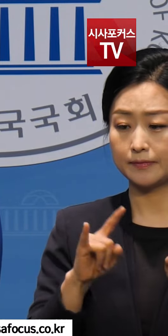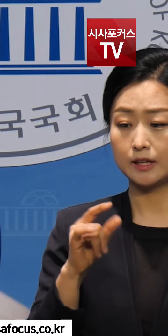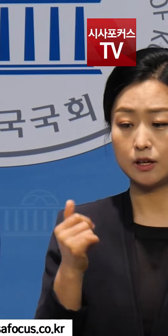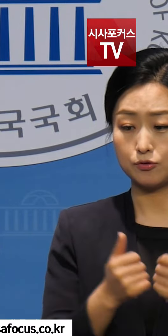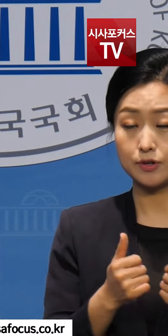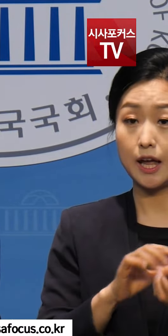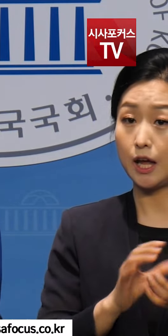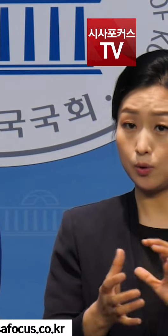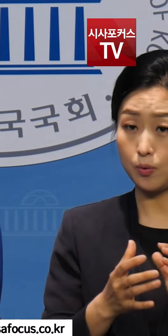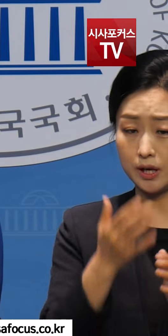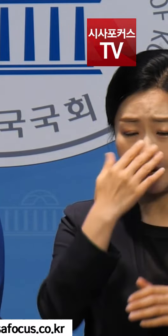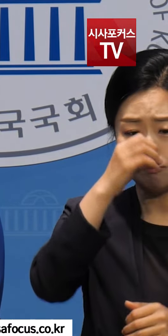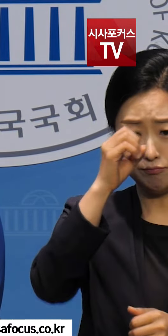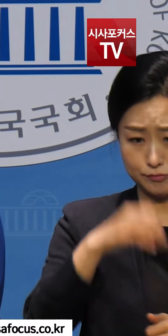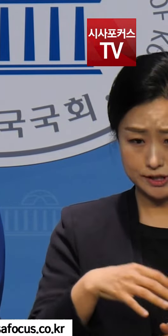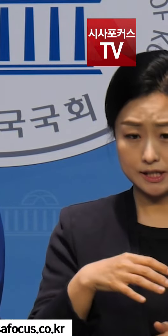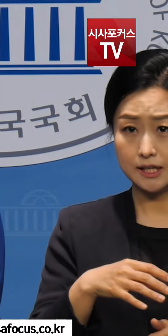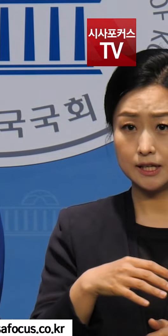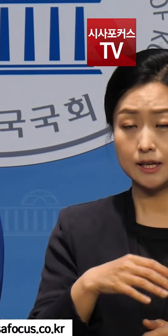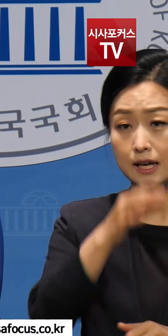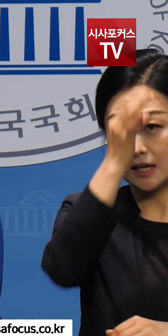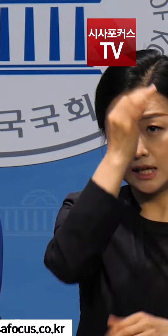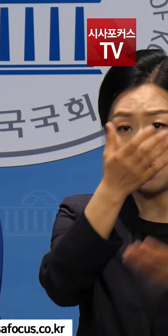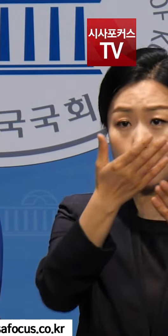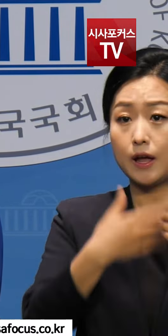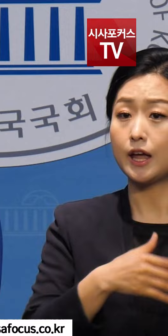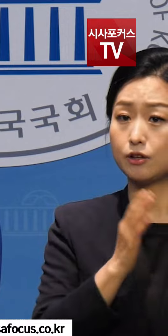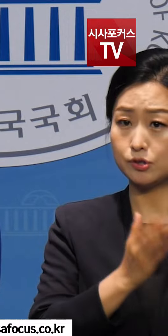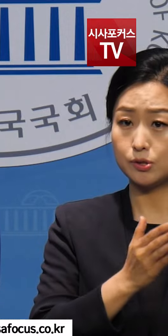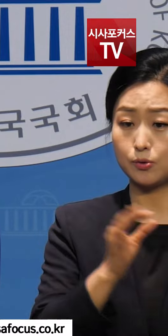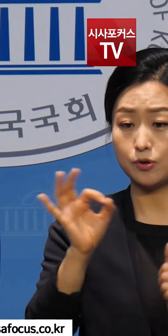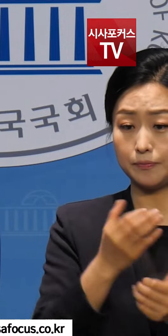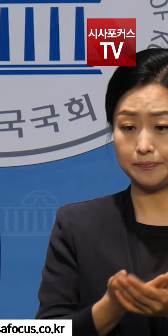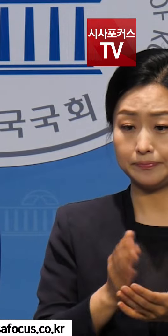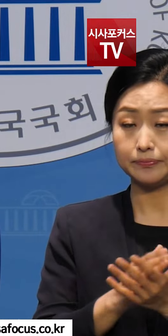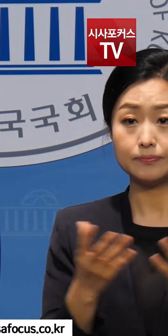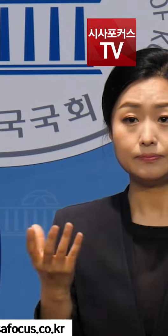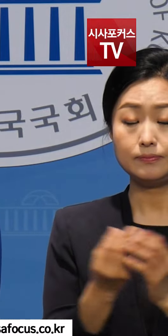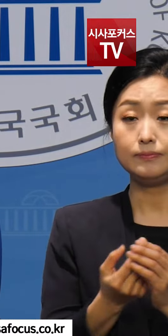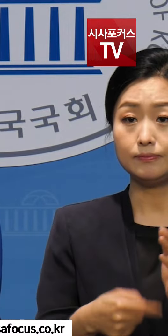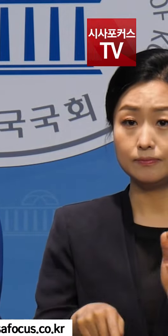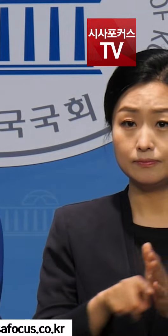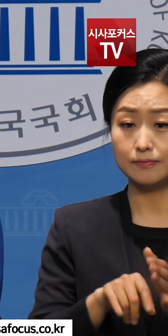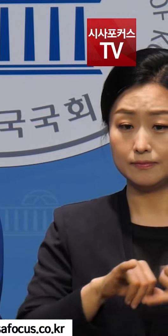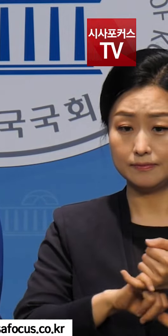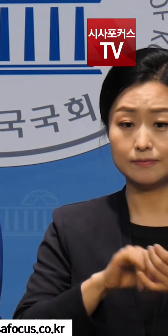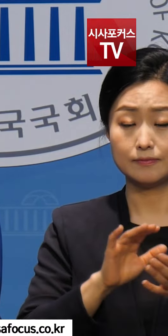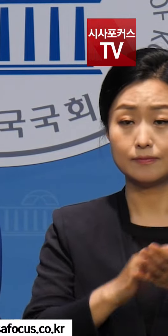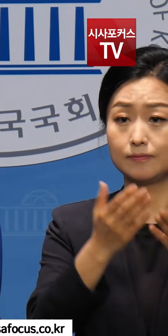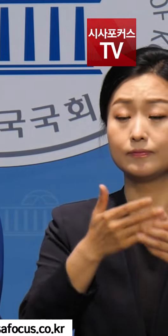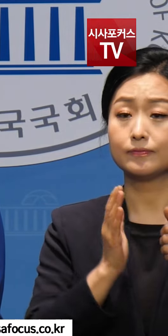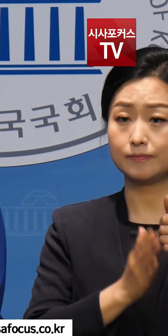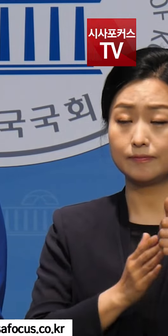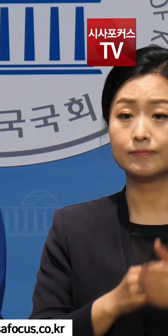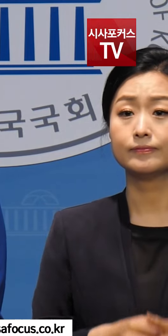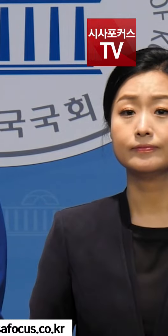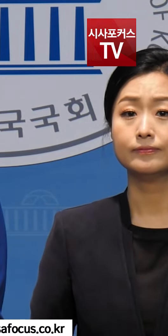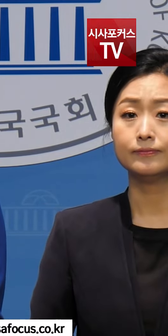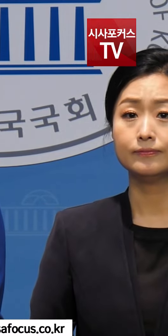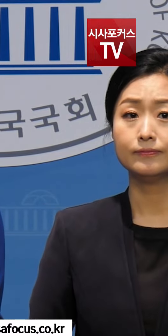국회 논의를 무산시킨 것에 대한 사과와 연금개혁 완수를 위한 책임 있는 약속을 하는 것이